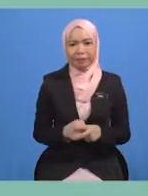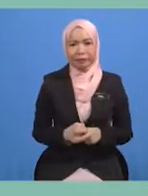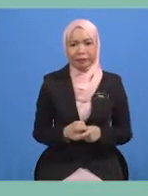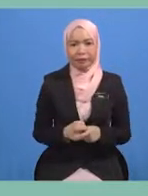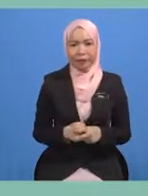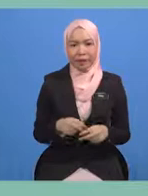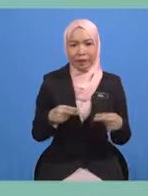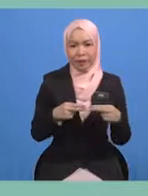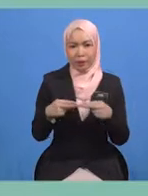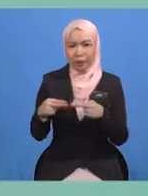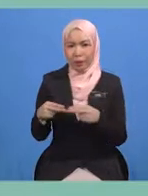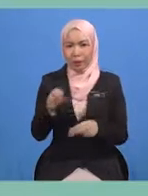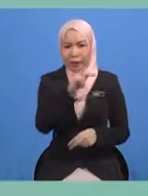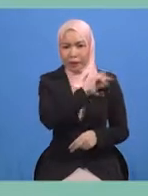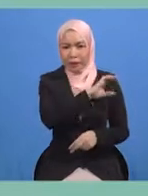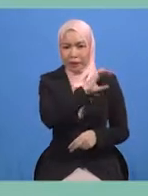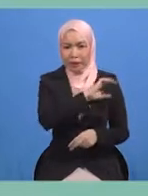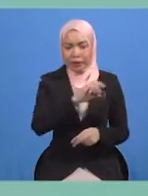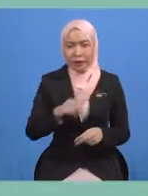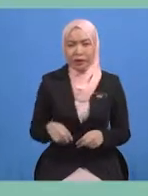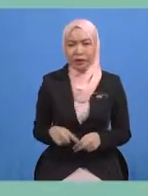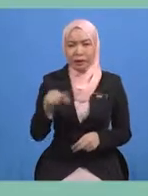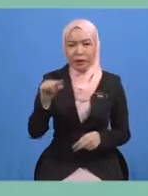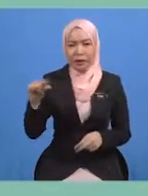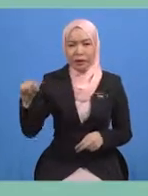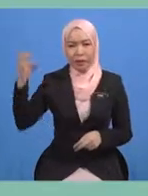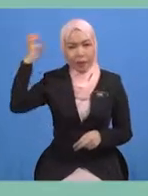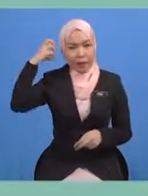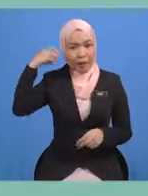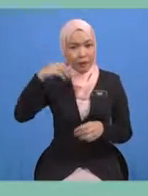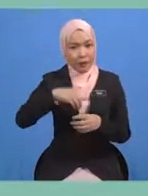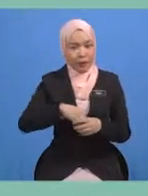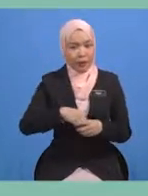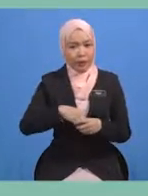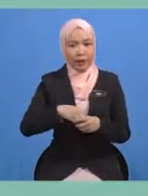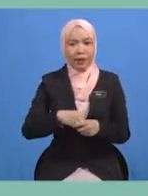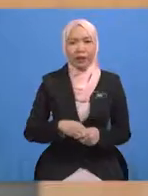menghubungkaitkan ciri-ciri gelombang radio dalam komunikasi.